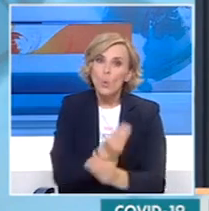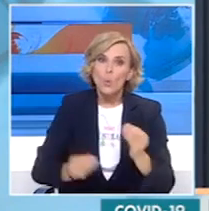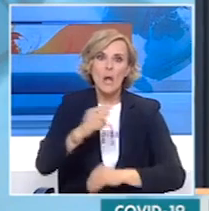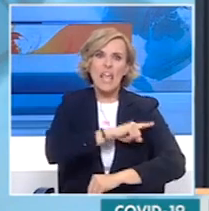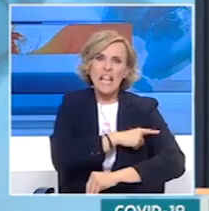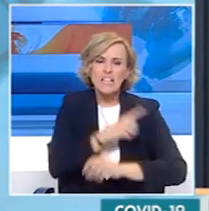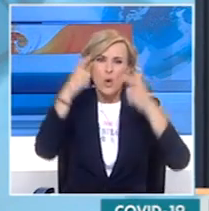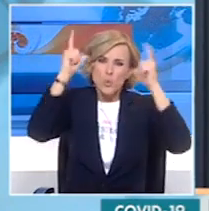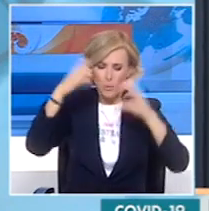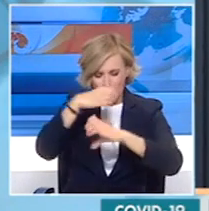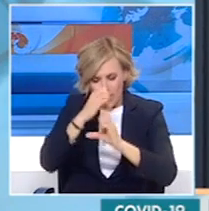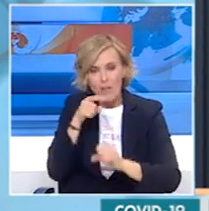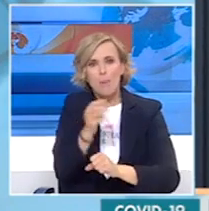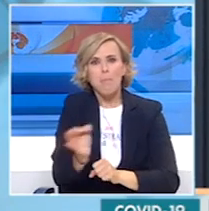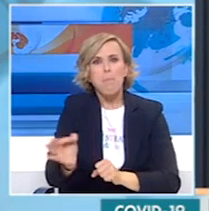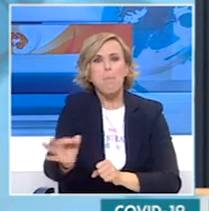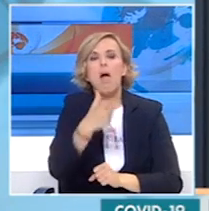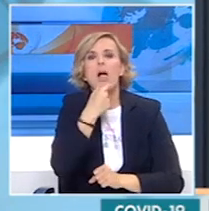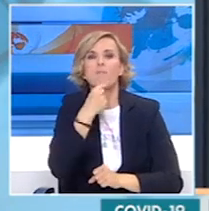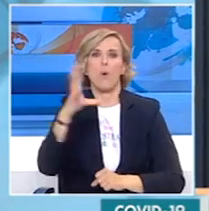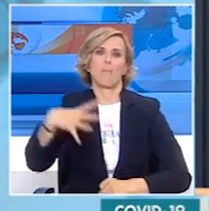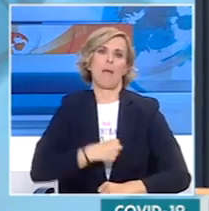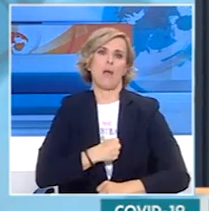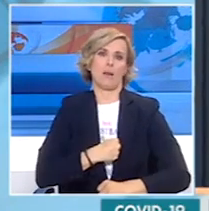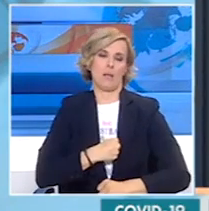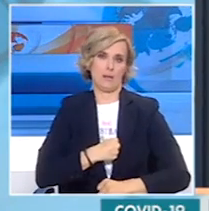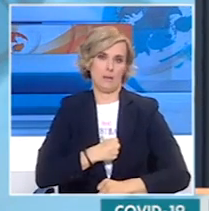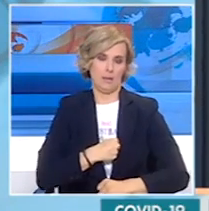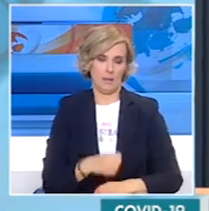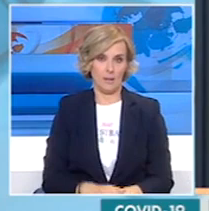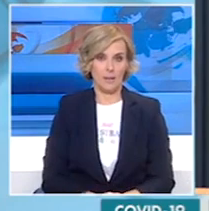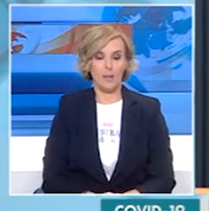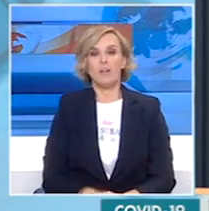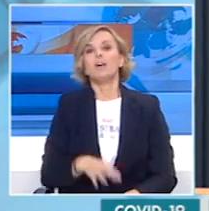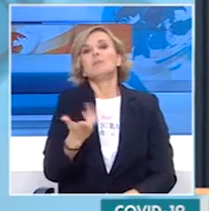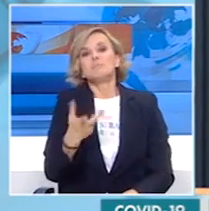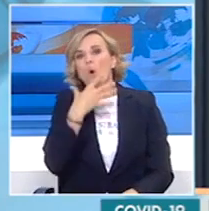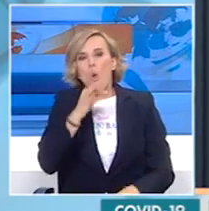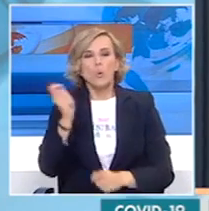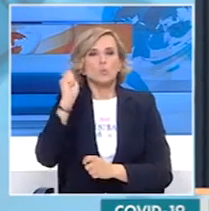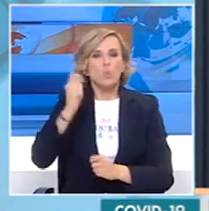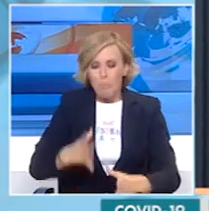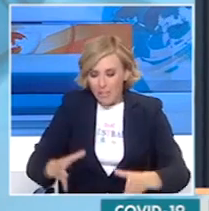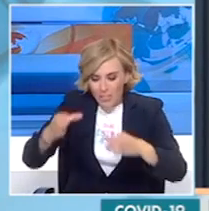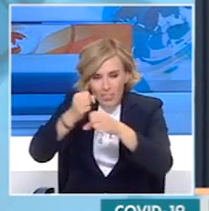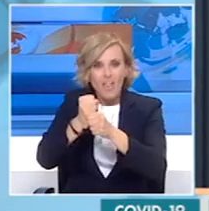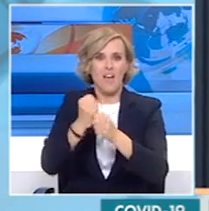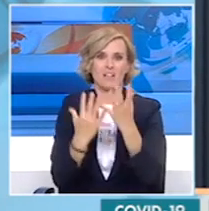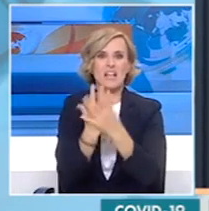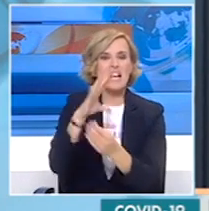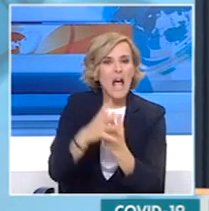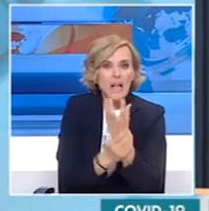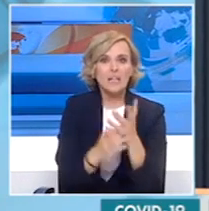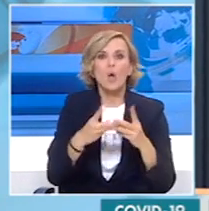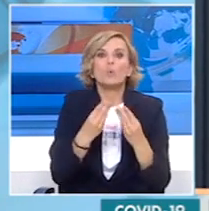μεταξύ, οι γιατροί μοιράζονται εικόνες συναδέλφων με αδιάβροχα μιας χρήσης, σάκους απορριμμάτων και άλλα αυτοσχέδια υλικά για να προστατευτούν από